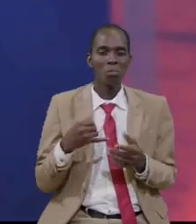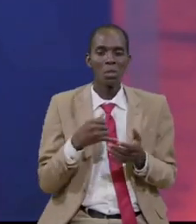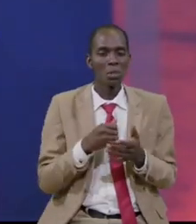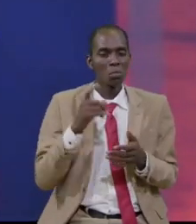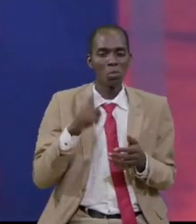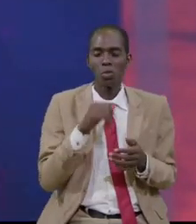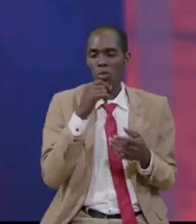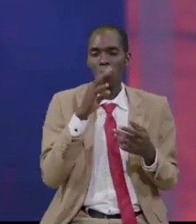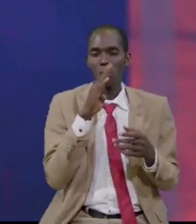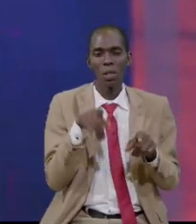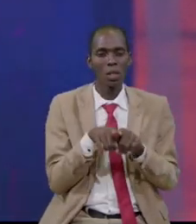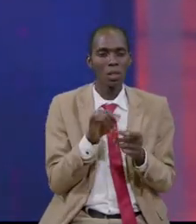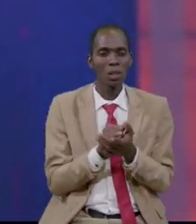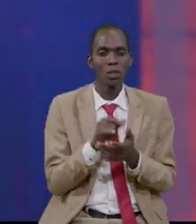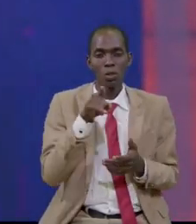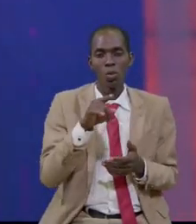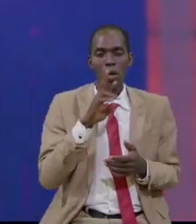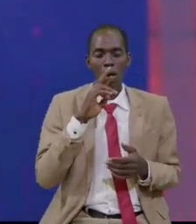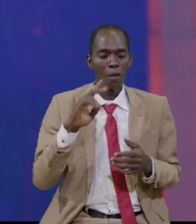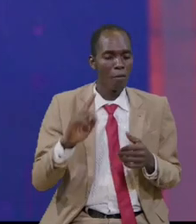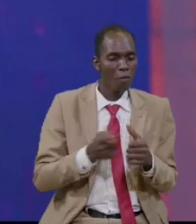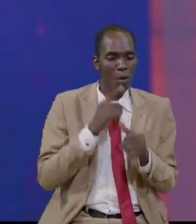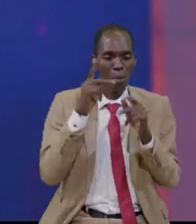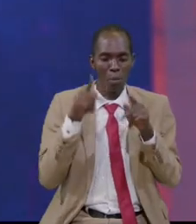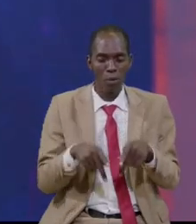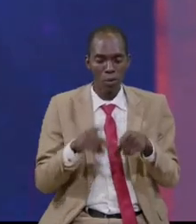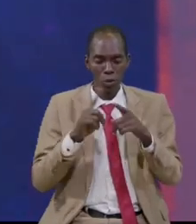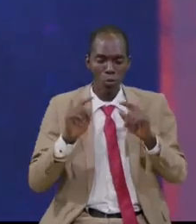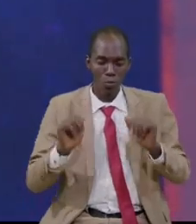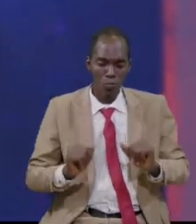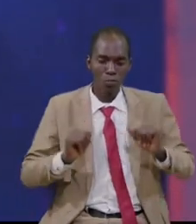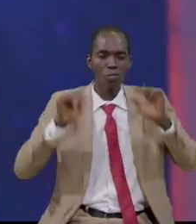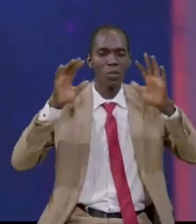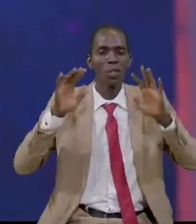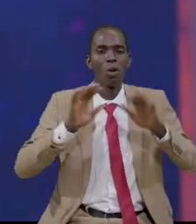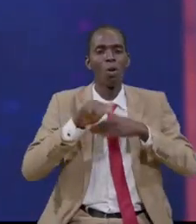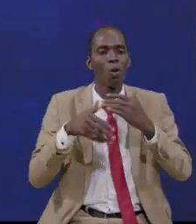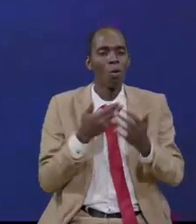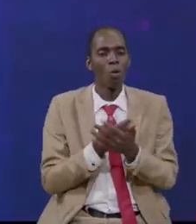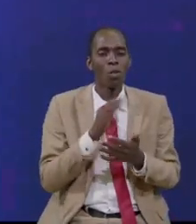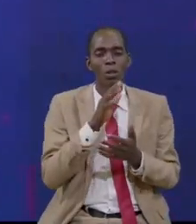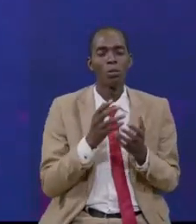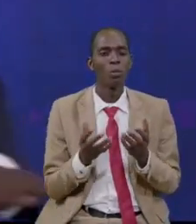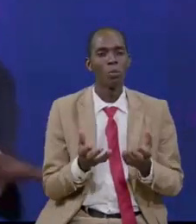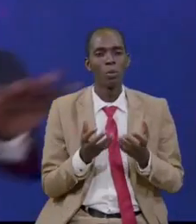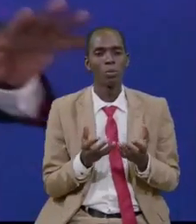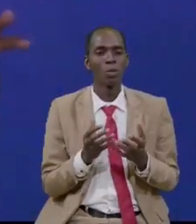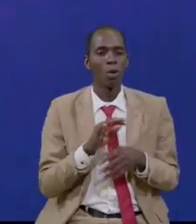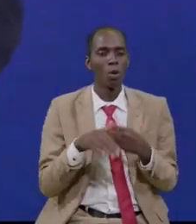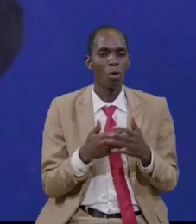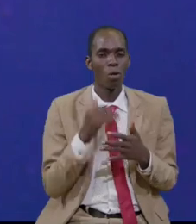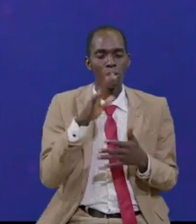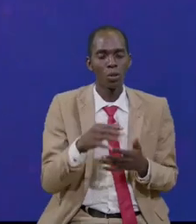toi qui doit fléchir d'abord tout ce que tu désires, toutes tes aspirations.